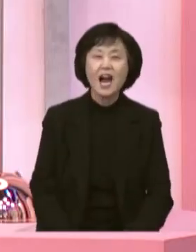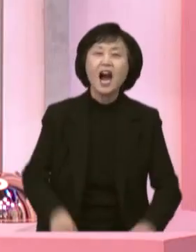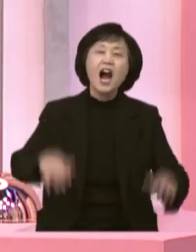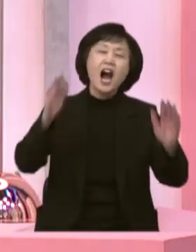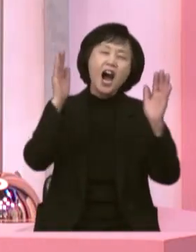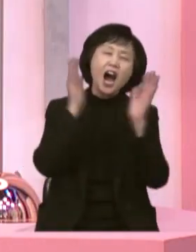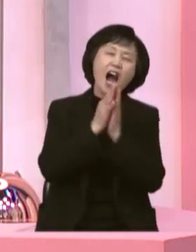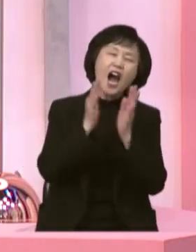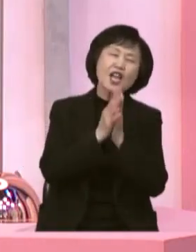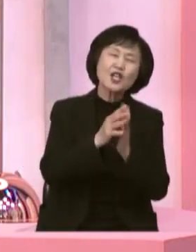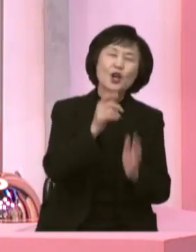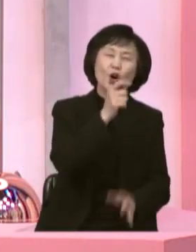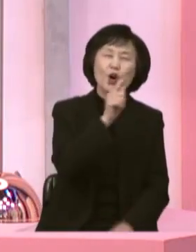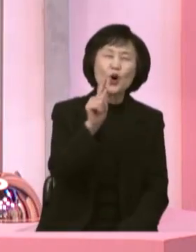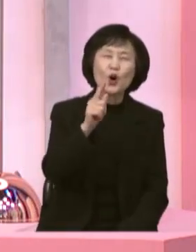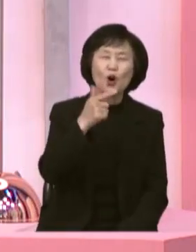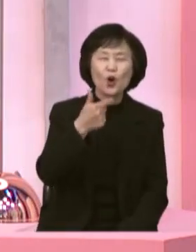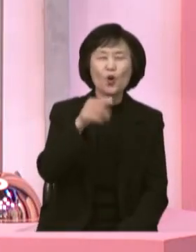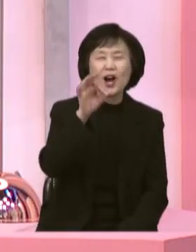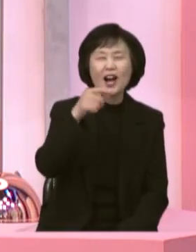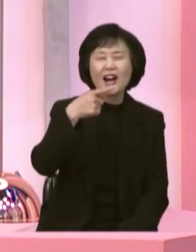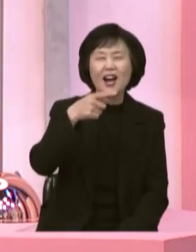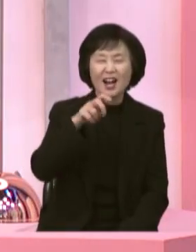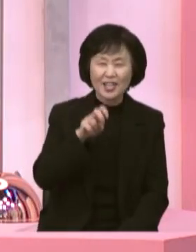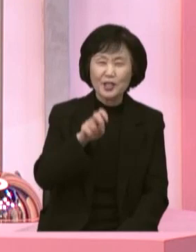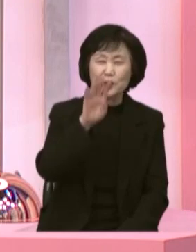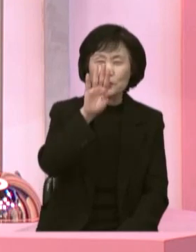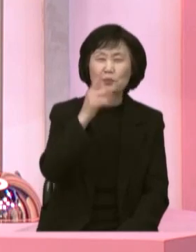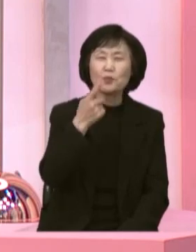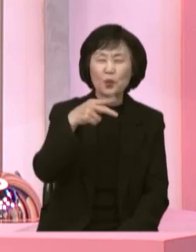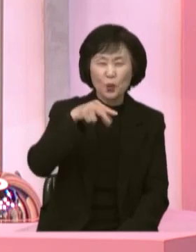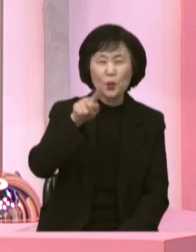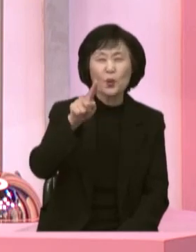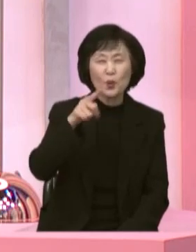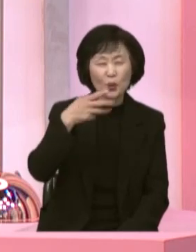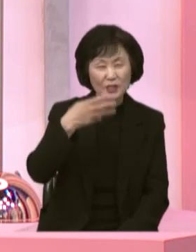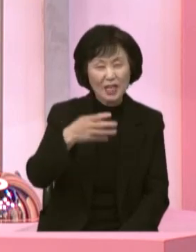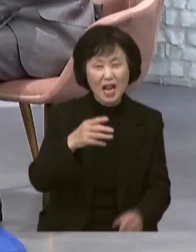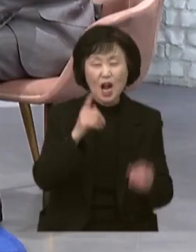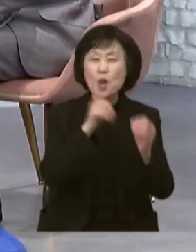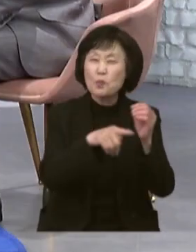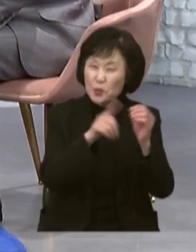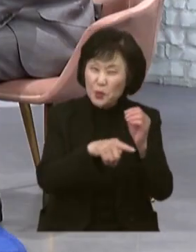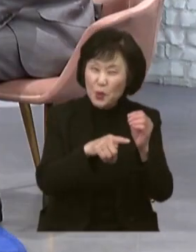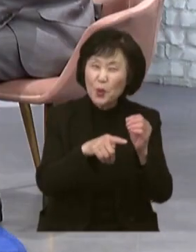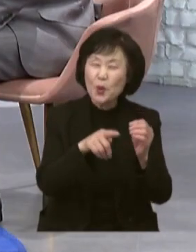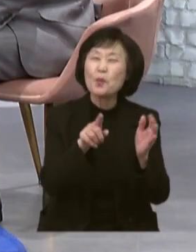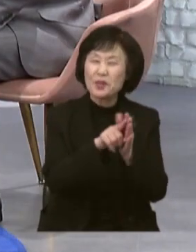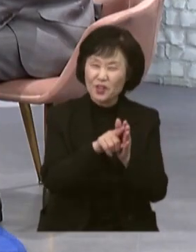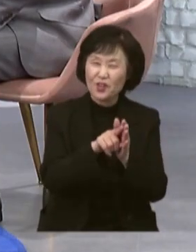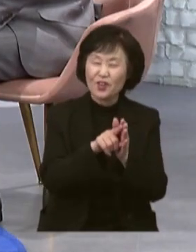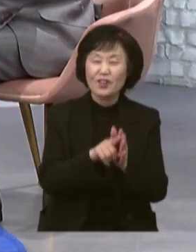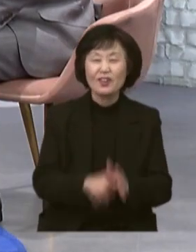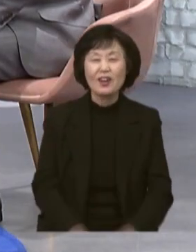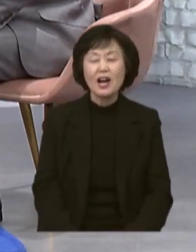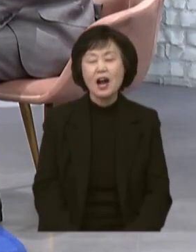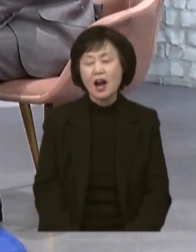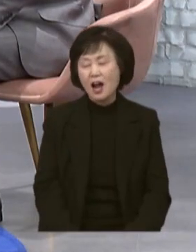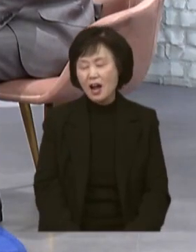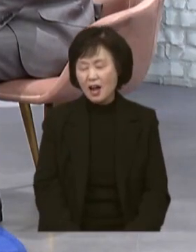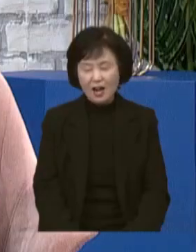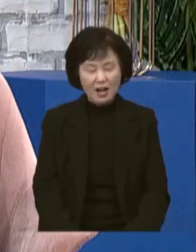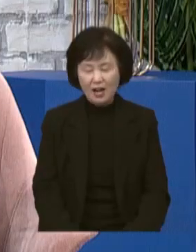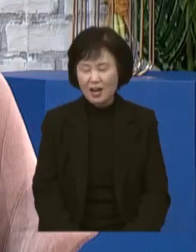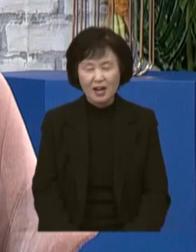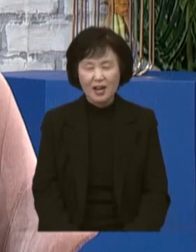너무 감사해서 어떻게 살 수가 없는 거지. 아, 정말 큰일 날 뻔하셨다. 진짜. 아니 얼마나 이뻤으면 세상에 탈영을 해갖고 자기 인사를